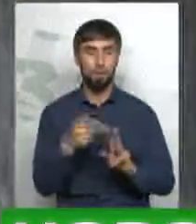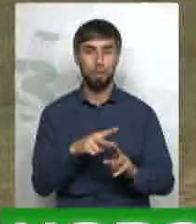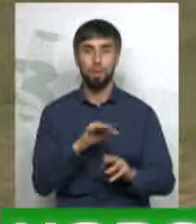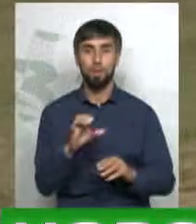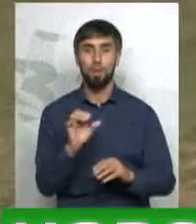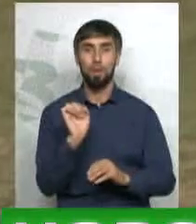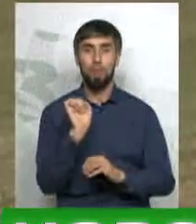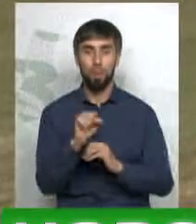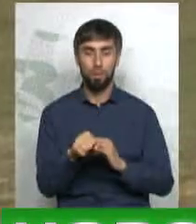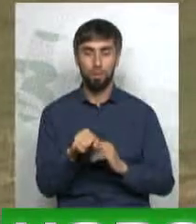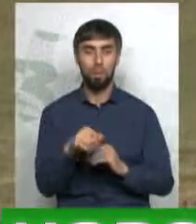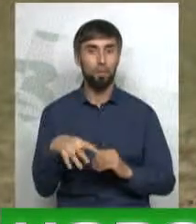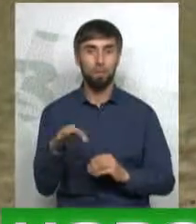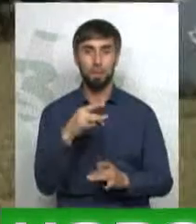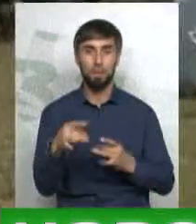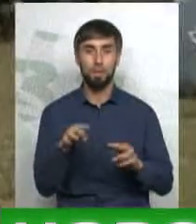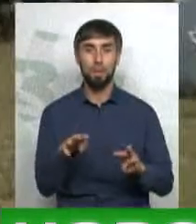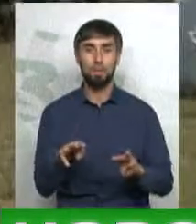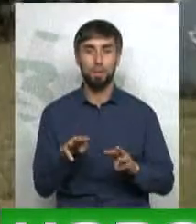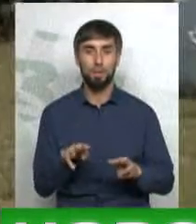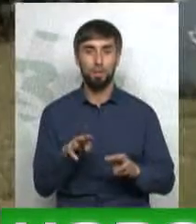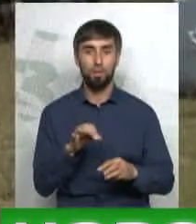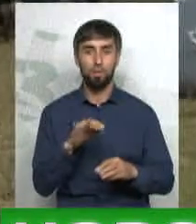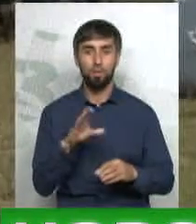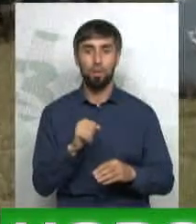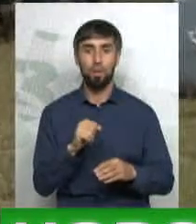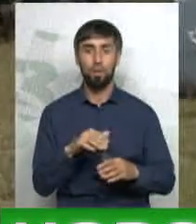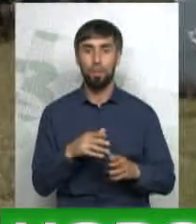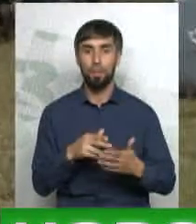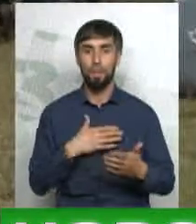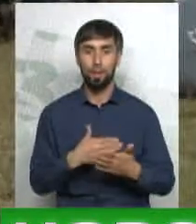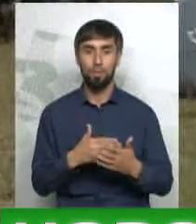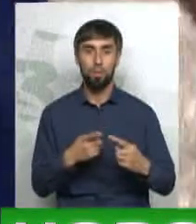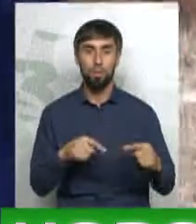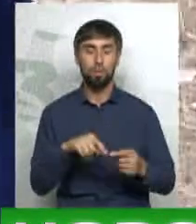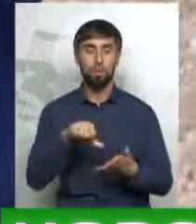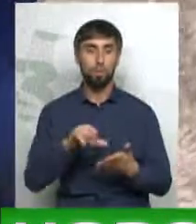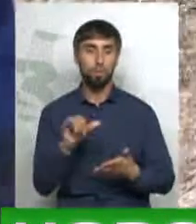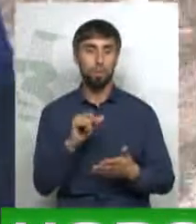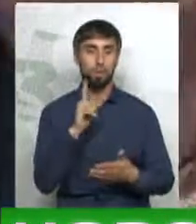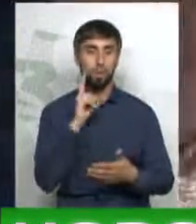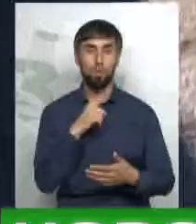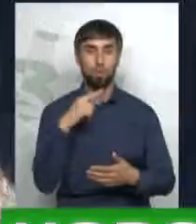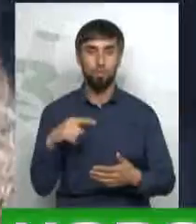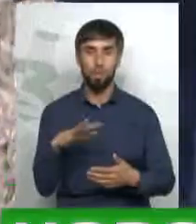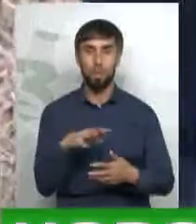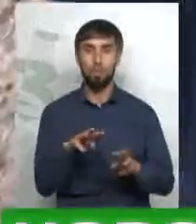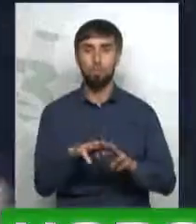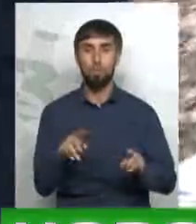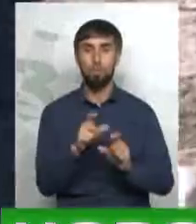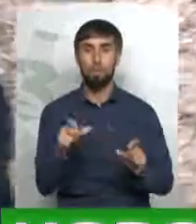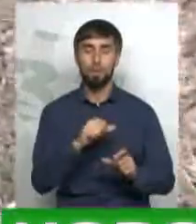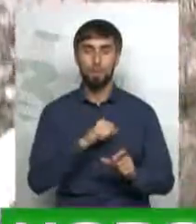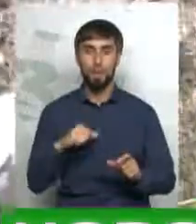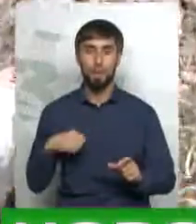Победы». Во всех регионах министерства и ведомства, общественные организации участвуют в субботнике «Зеленая Россия». Миллионы людей